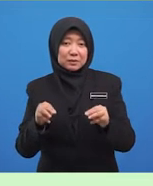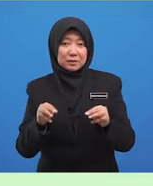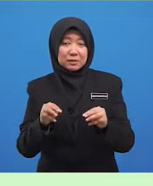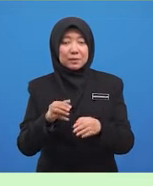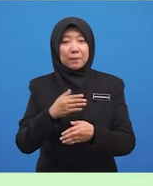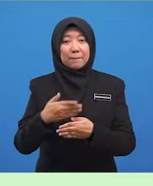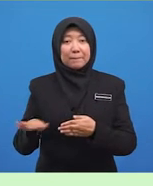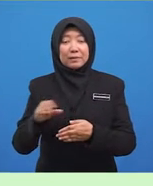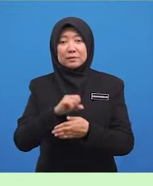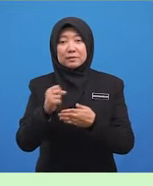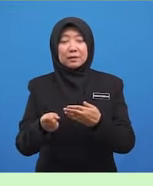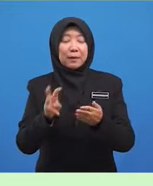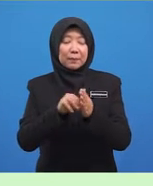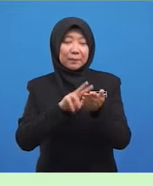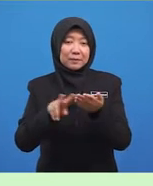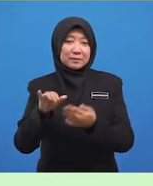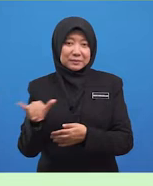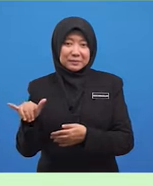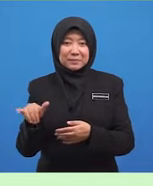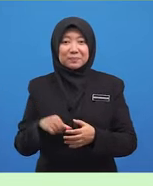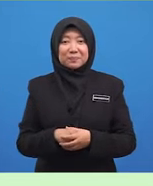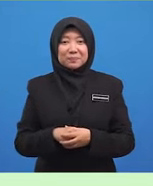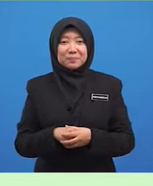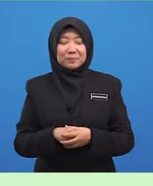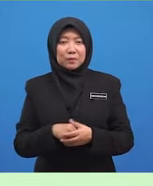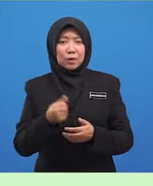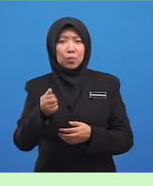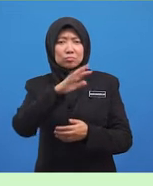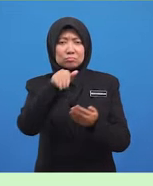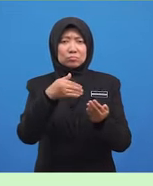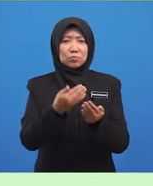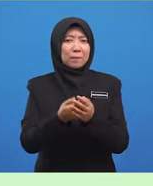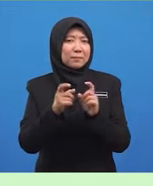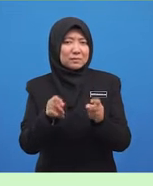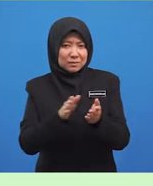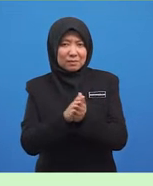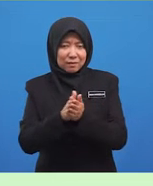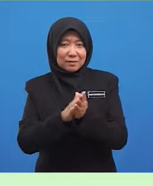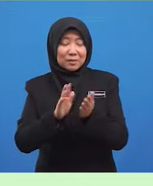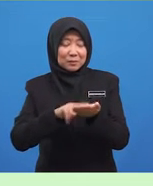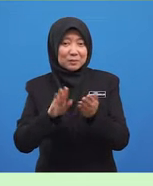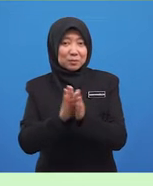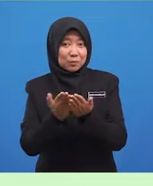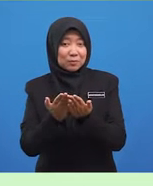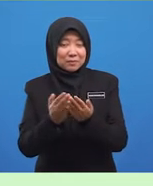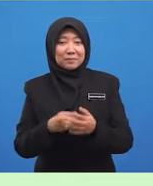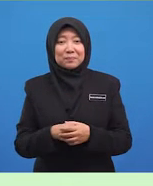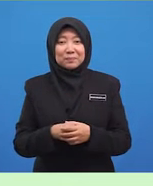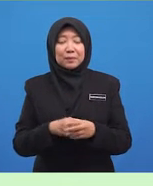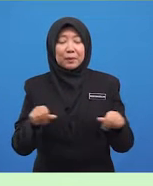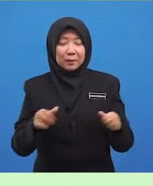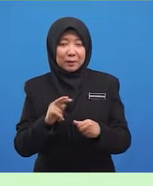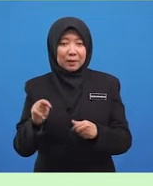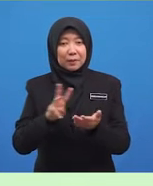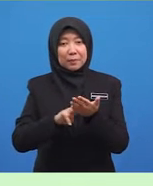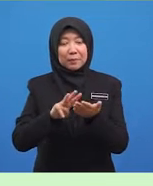atas meja selepas selesai membacanya. Kamu semua mesti rajin membaca buku ya.